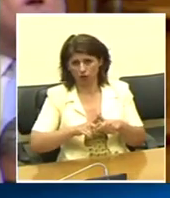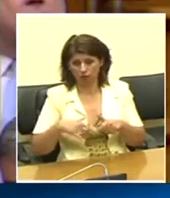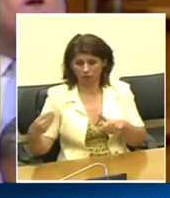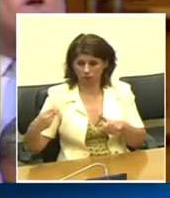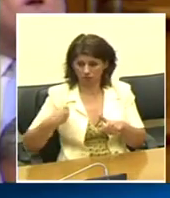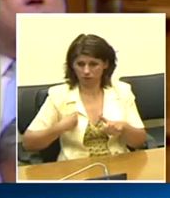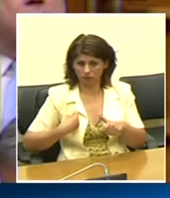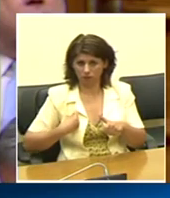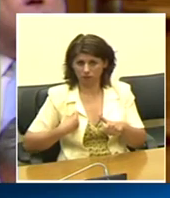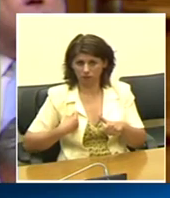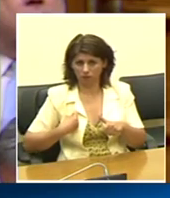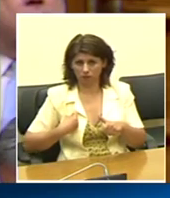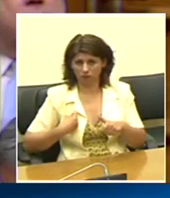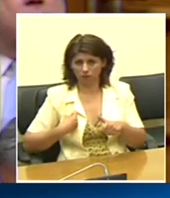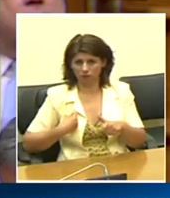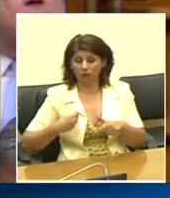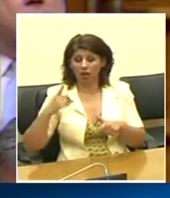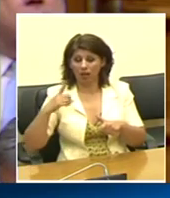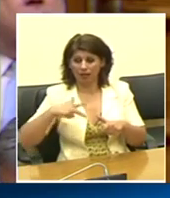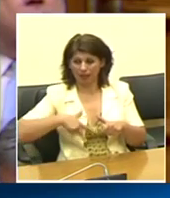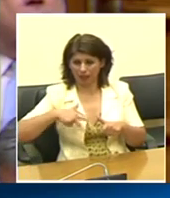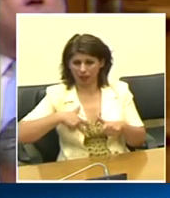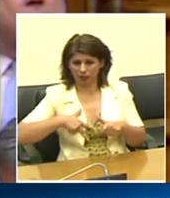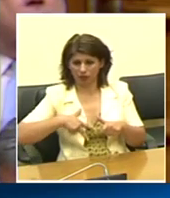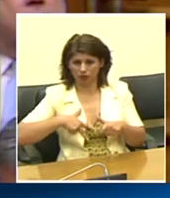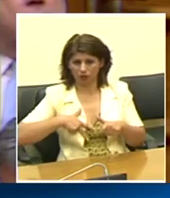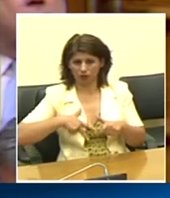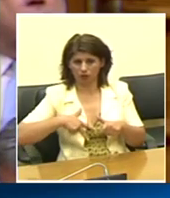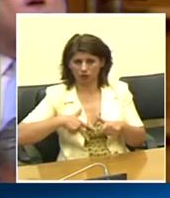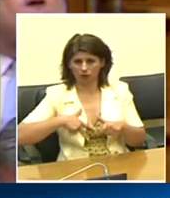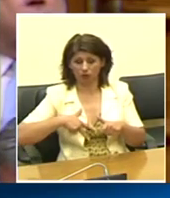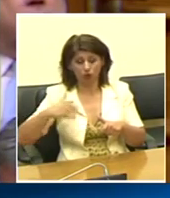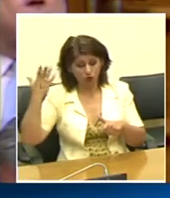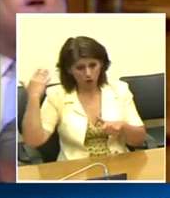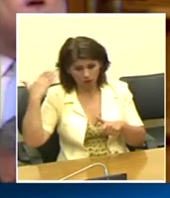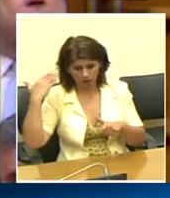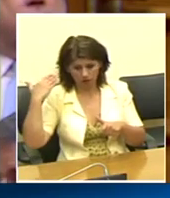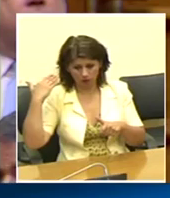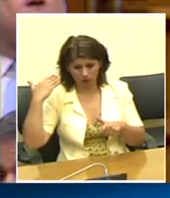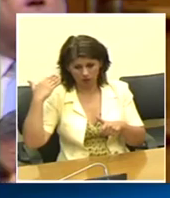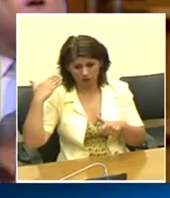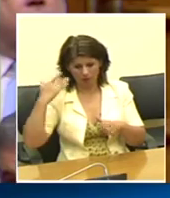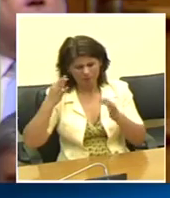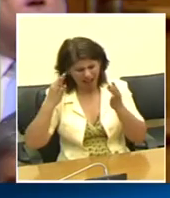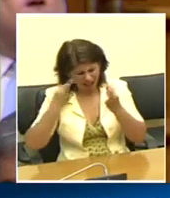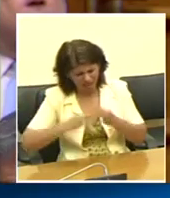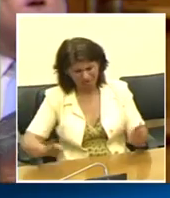Παραλάβαμε μία χώρα εσκεμμένα τότε με εντελώς άδεια